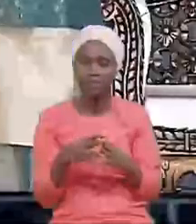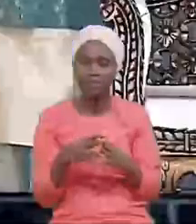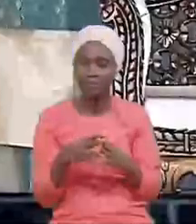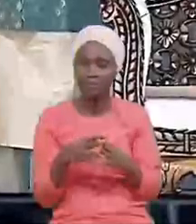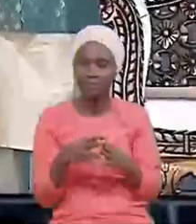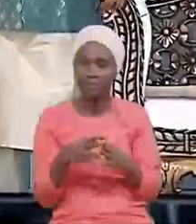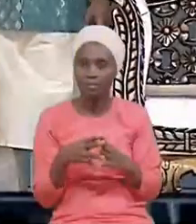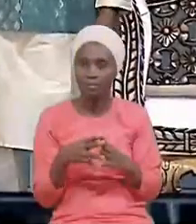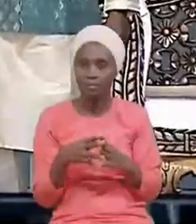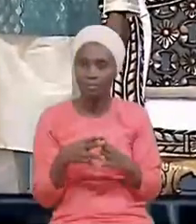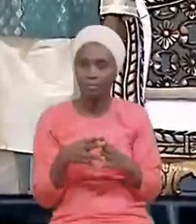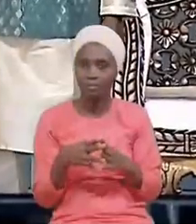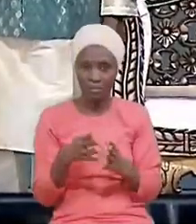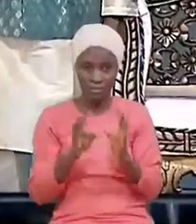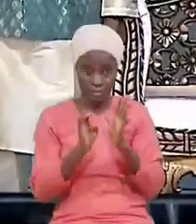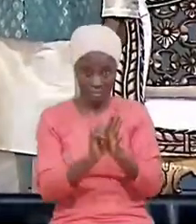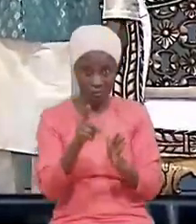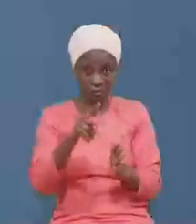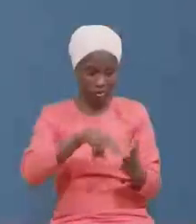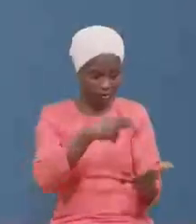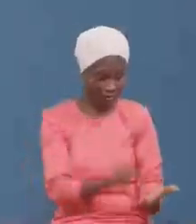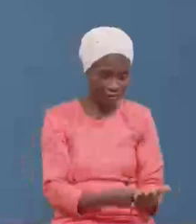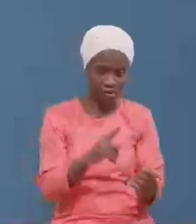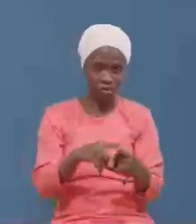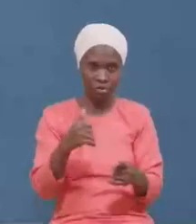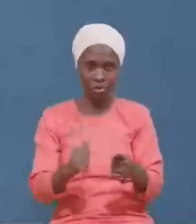Vous êtes tombé dans un puits.